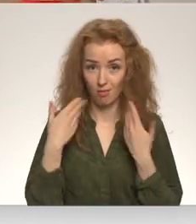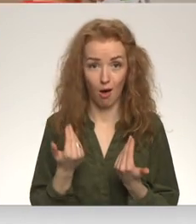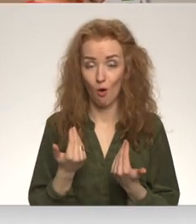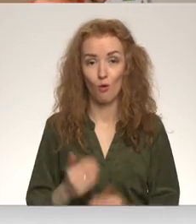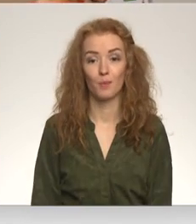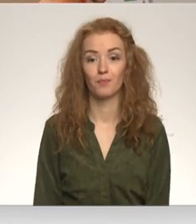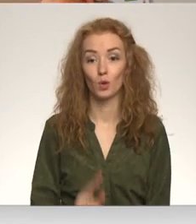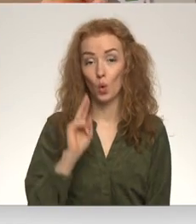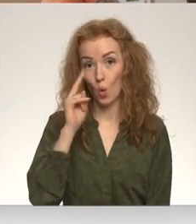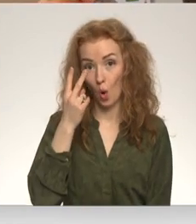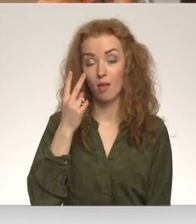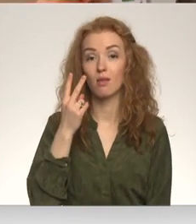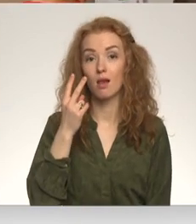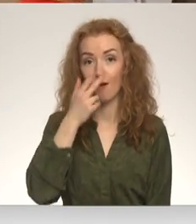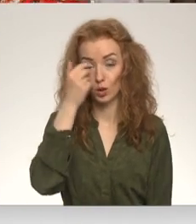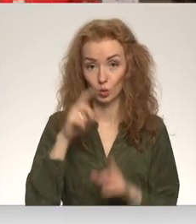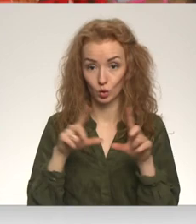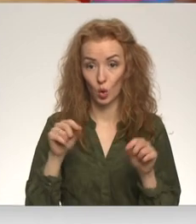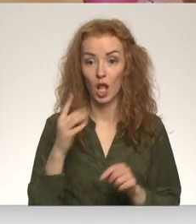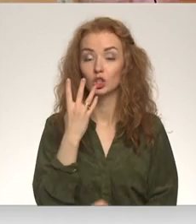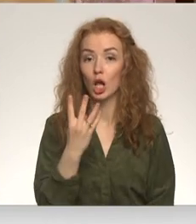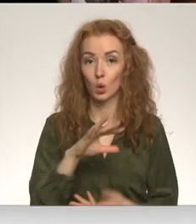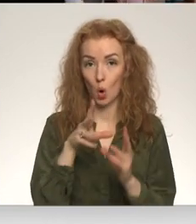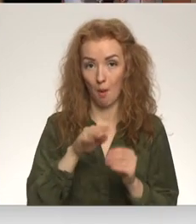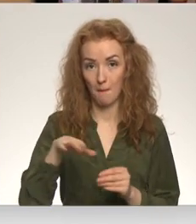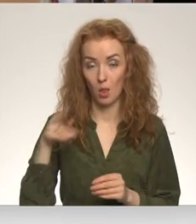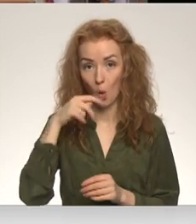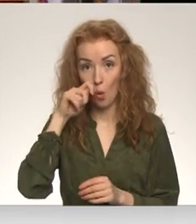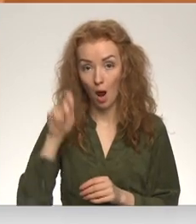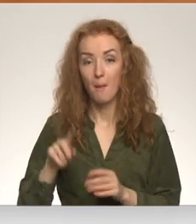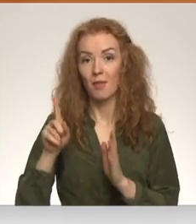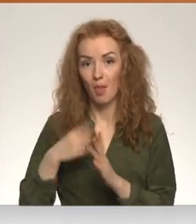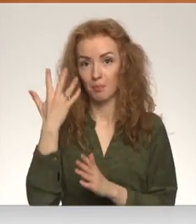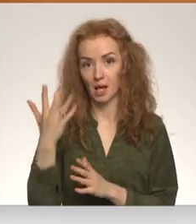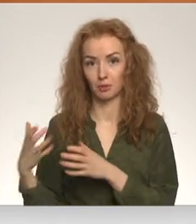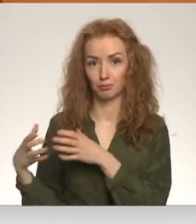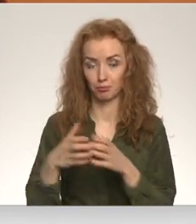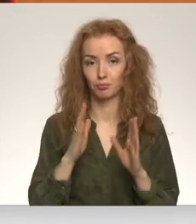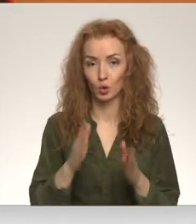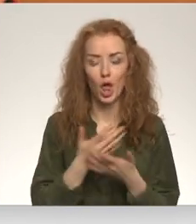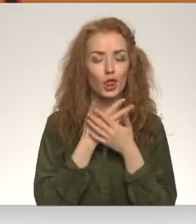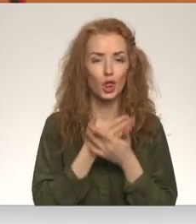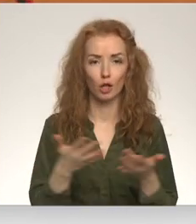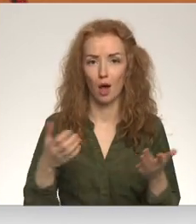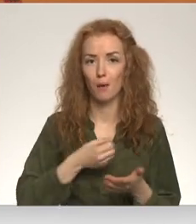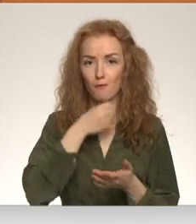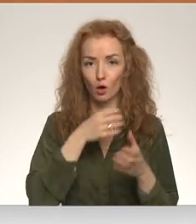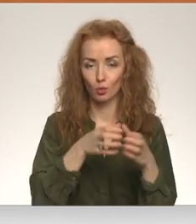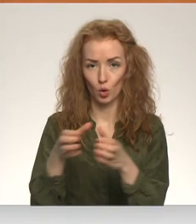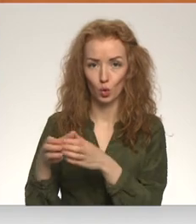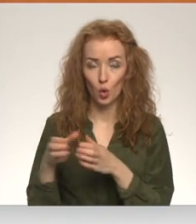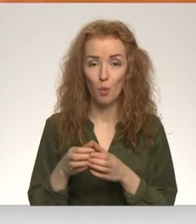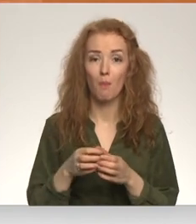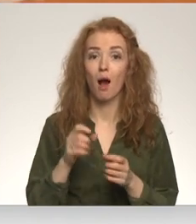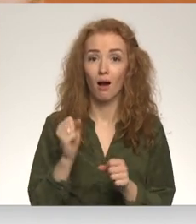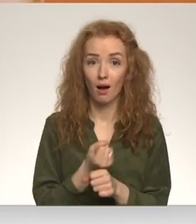Kuldīgas 2. Vidusskolā ir 4 bērni no Ukrainas, bet pavisam drīz būs vēl 5. Viņi ir dažādās vecuma grupās, sākot no pirmsskolas,